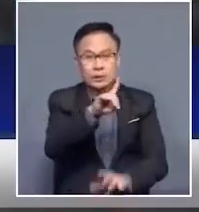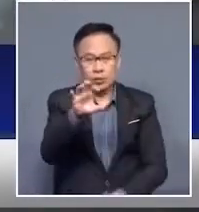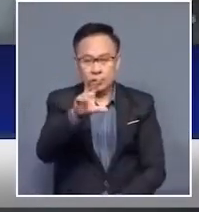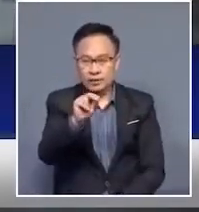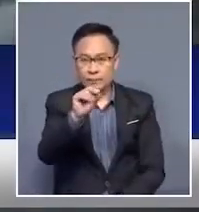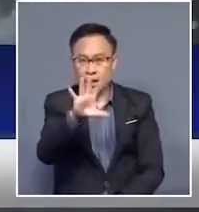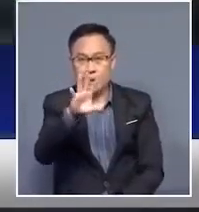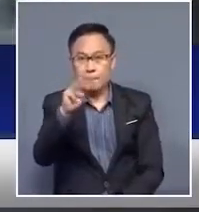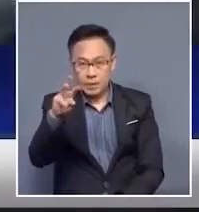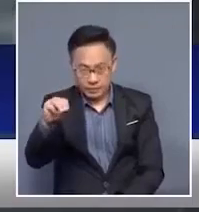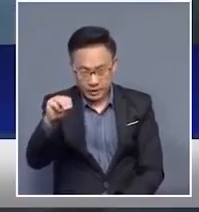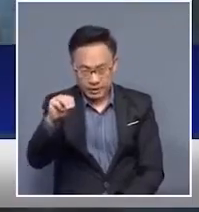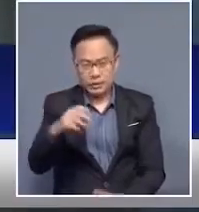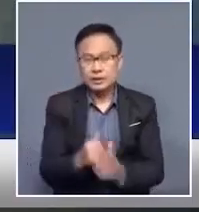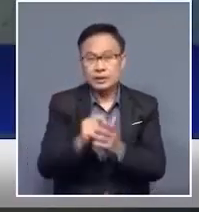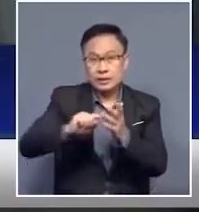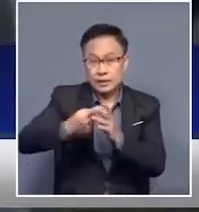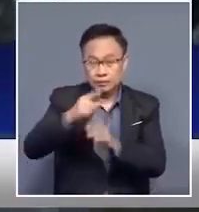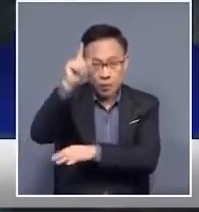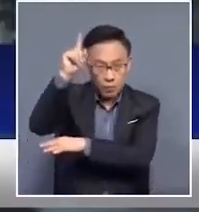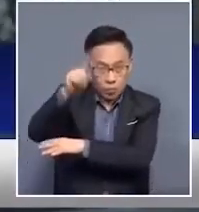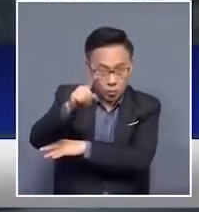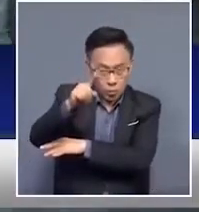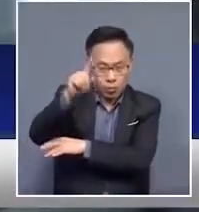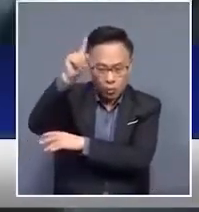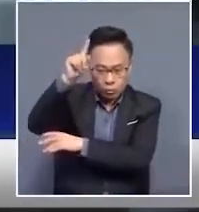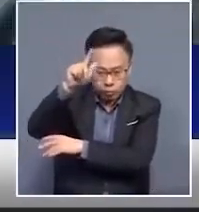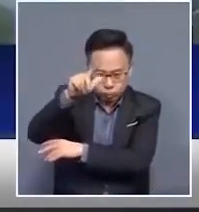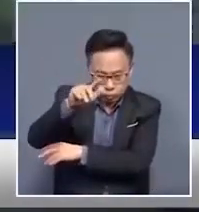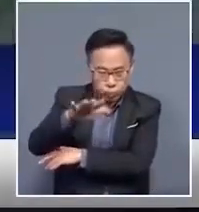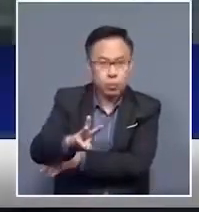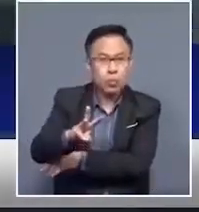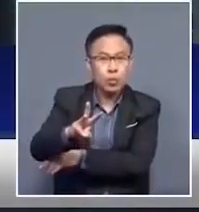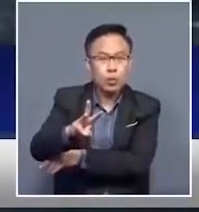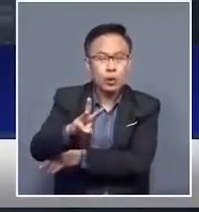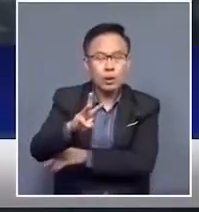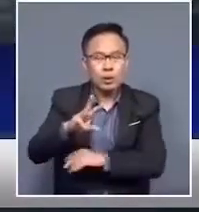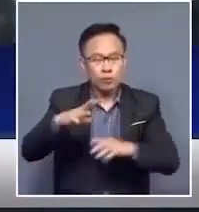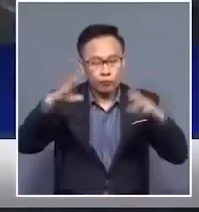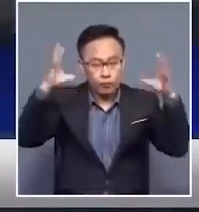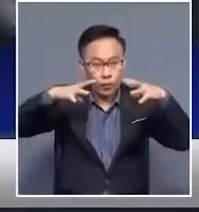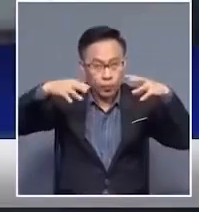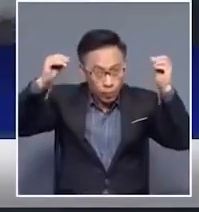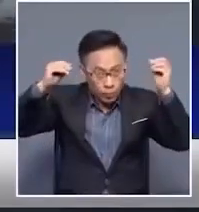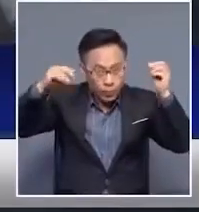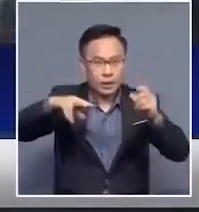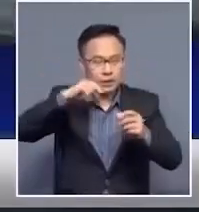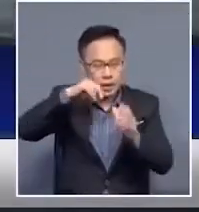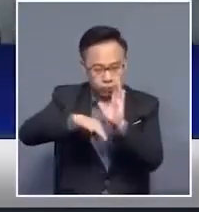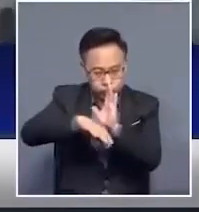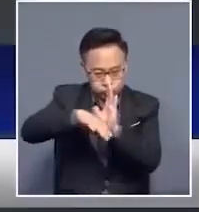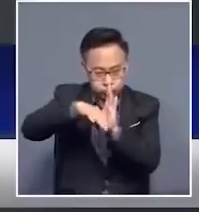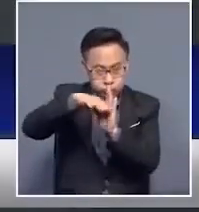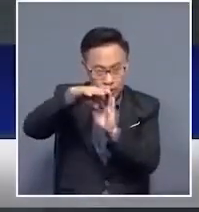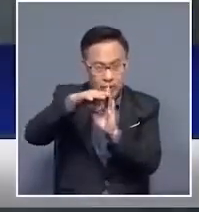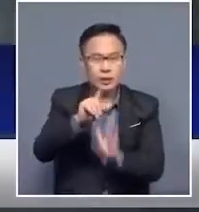ตกจนหยุดตกนะครับแต่ในขณะเดียวกันเนี่ยความรุนแรงของฝนนะครับซึ่งคิดเป็นจำนวนมิลลิเมตรต่อชั่วโม